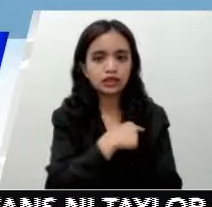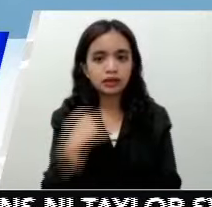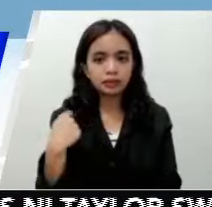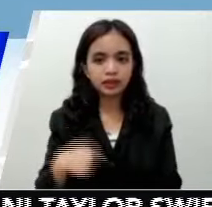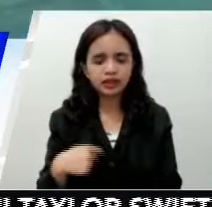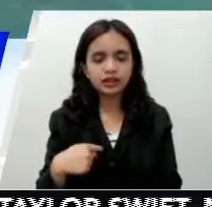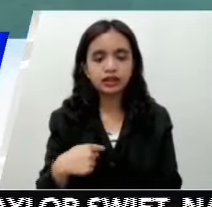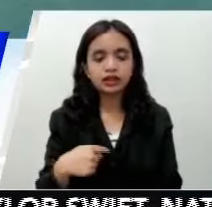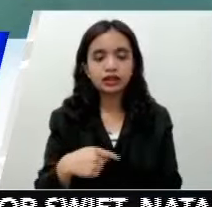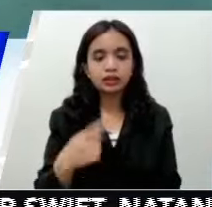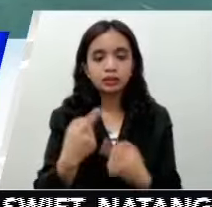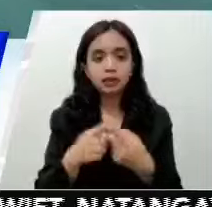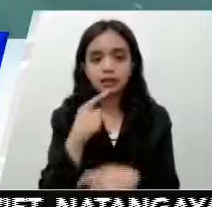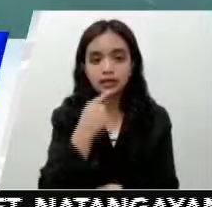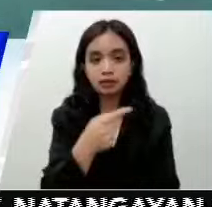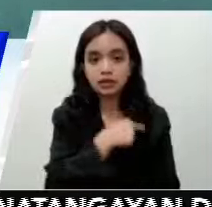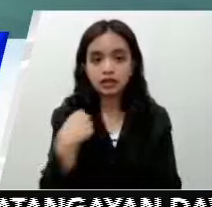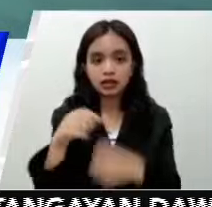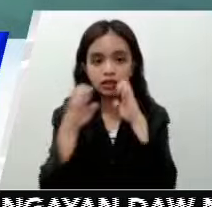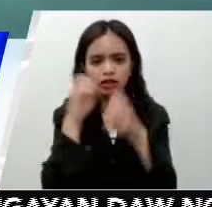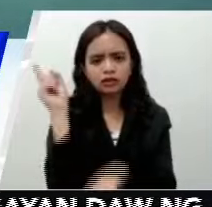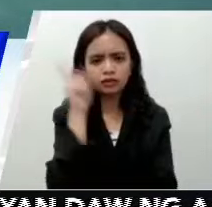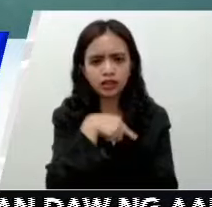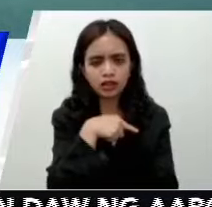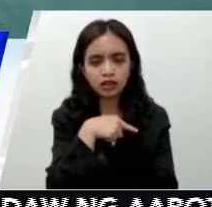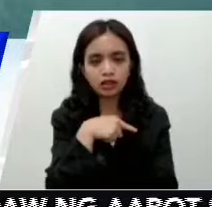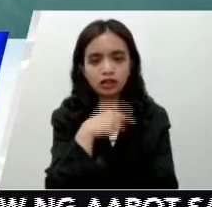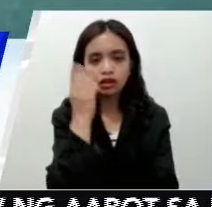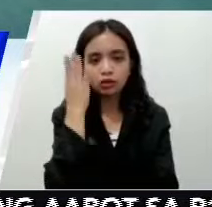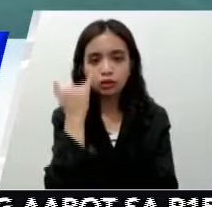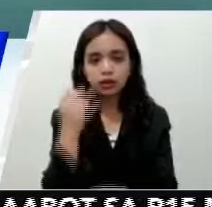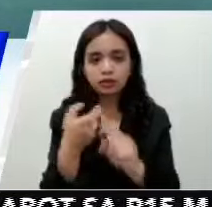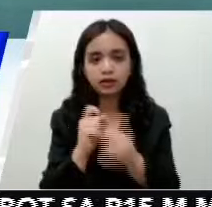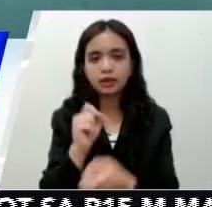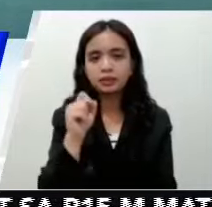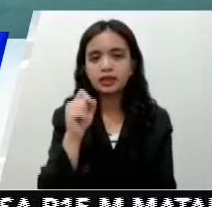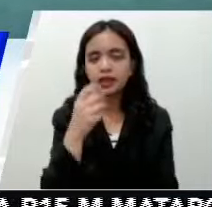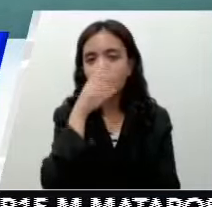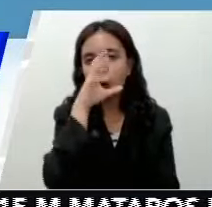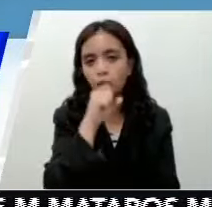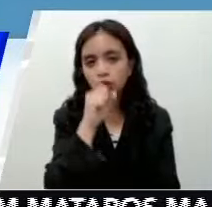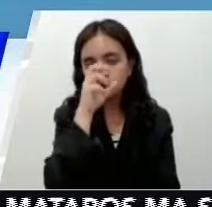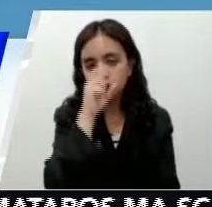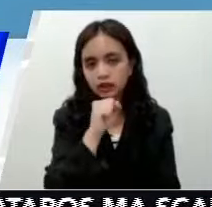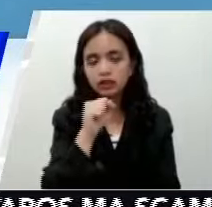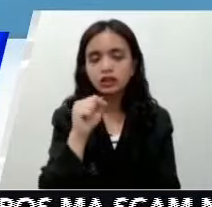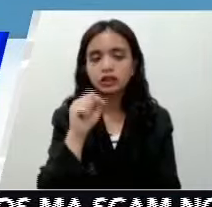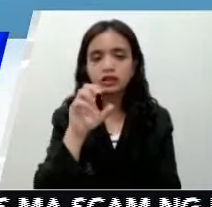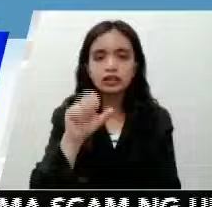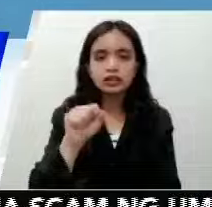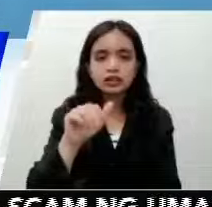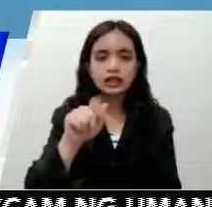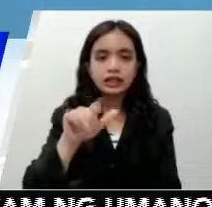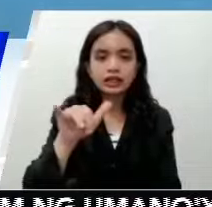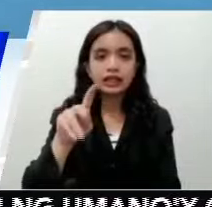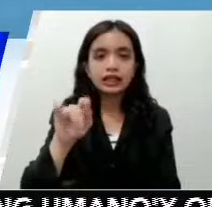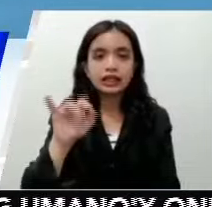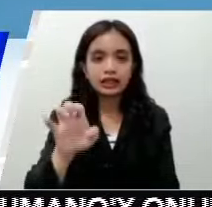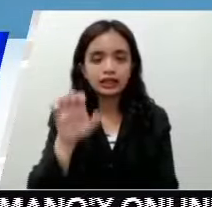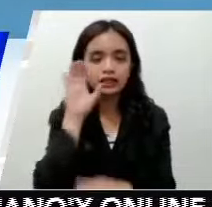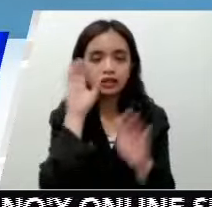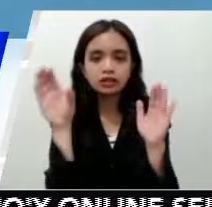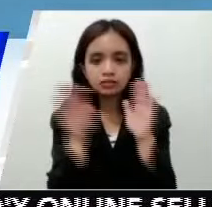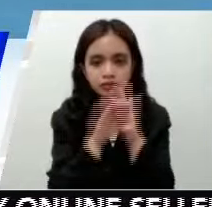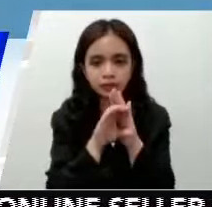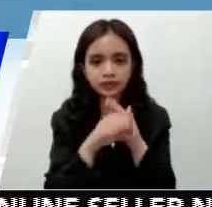report ito dahil nabuo ang mga paratang mula sa lumang satellite image na isinama ang think tank o ng think tank sa kanilang report. Gayun